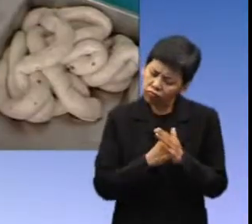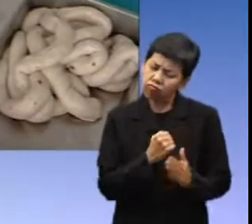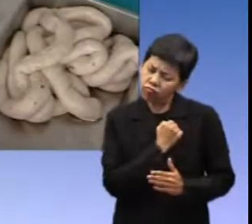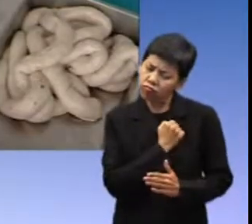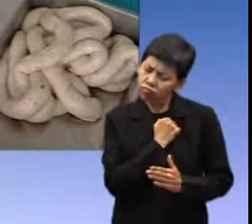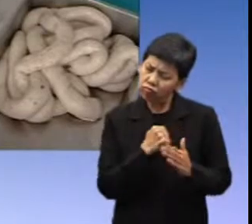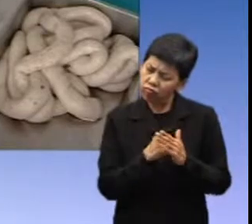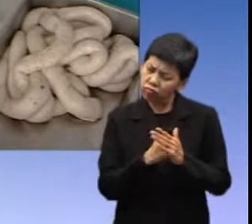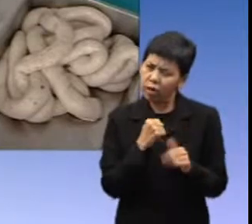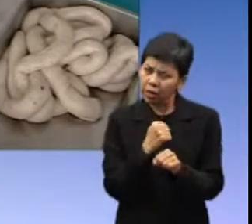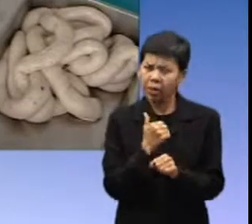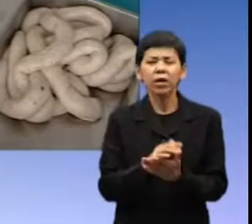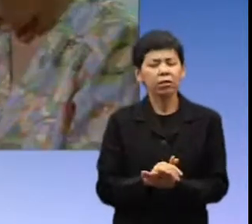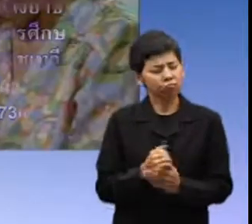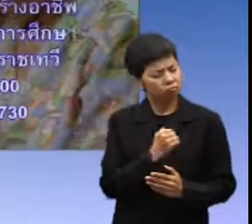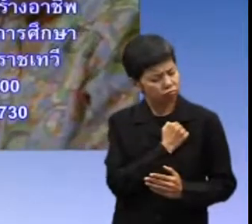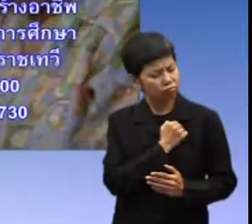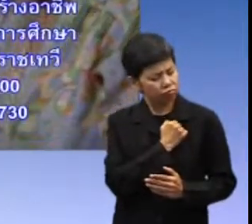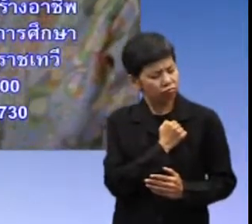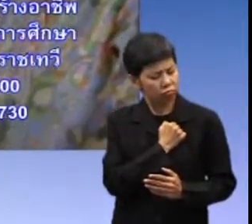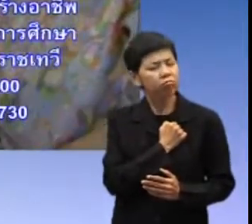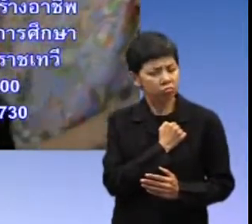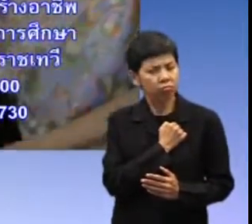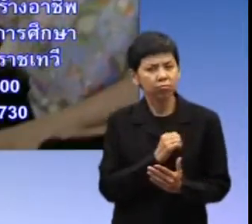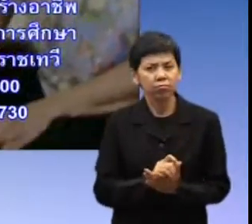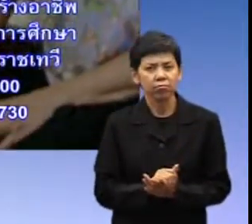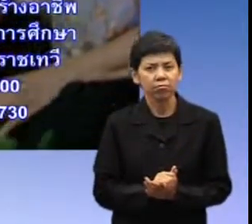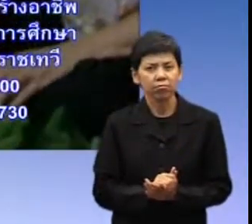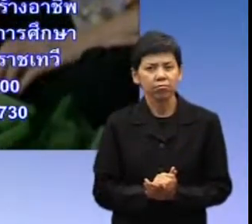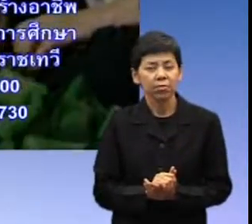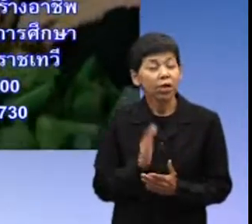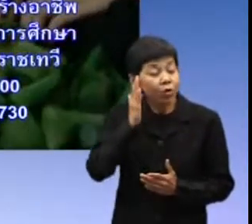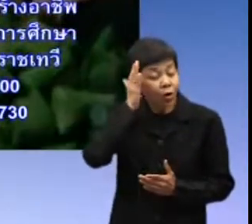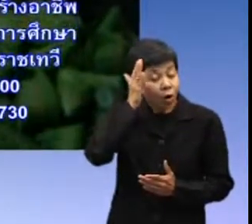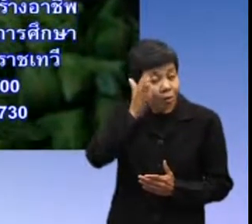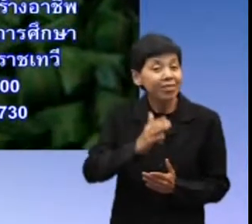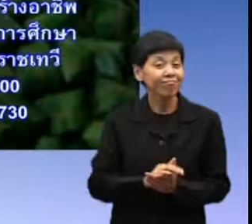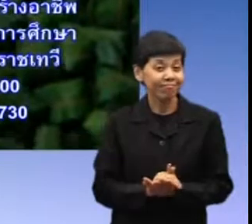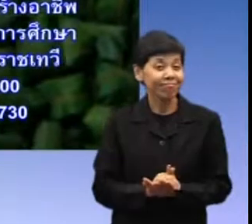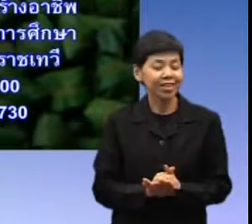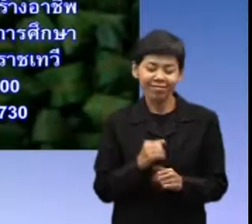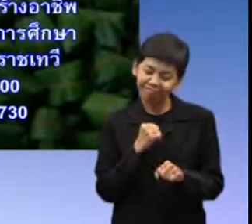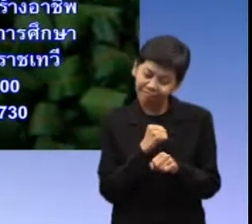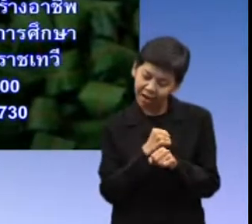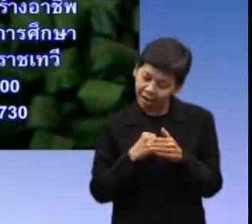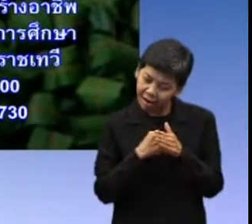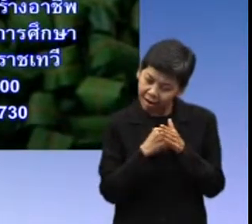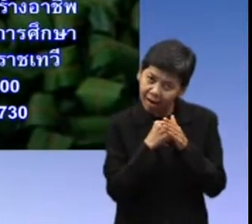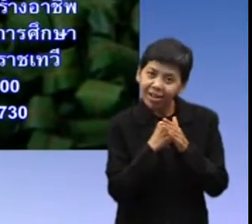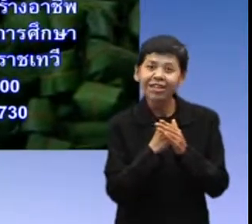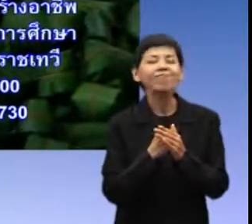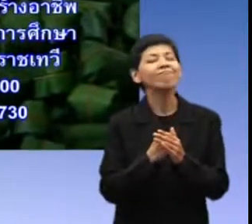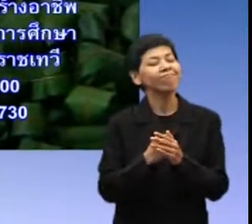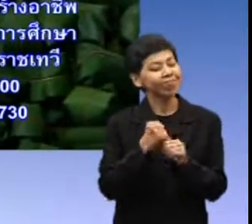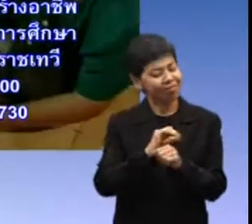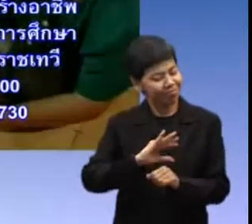รือหวั่นไหวกับอุปสรรคง่ายๆเข้มแข็งและอดทนเข้าไว้นะครับในอนาคตอันใกล้ความสำเร็จก็จะม